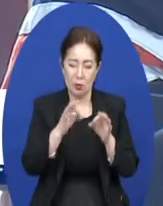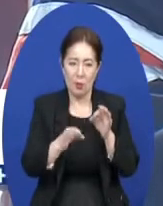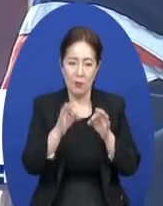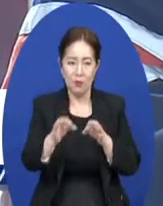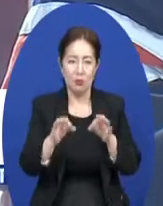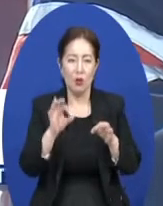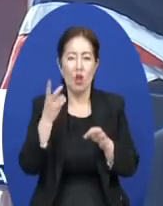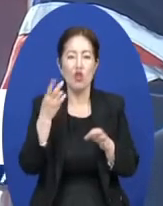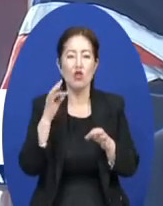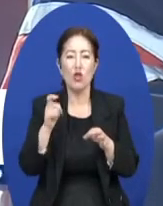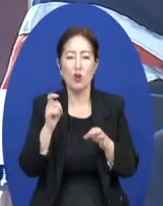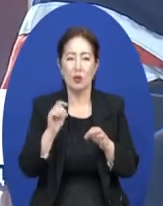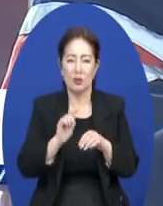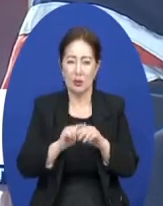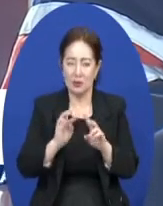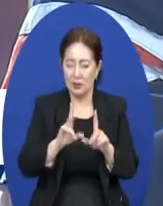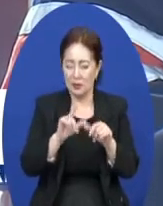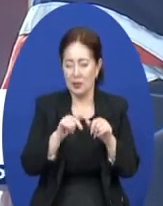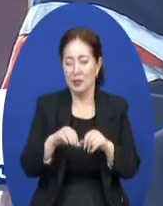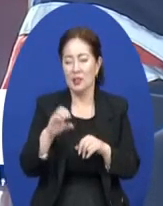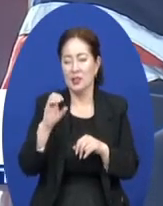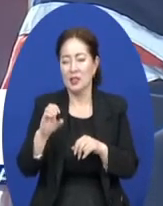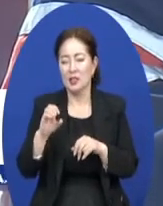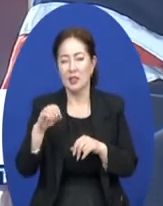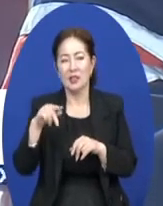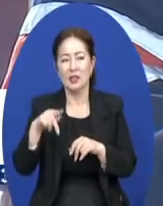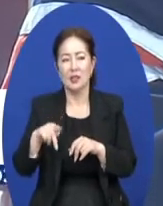нөхөн засвар хийнэ. CTB суур хийнэ.